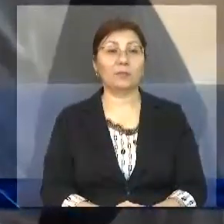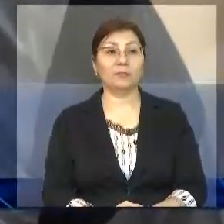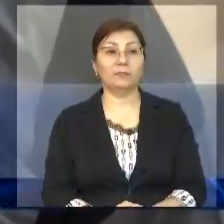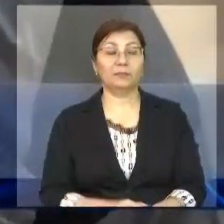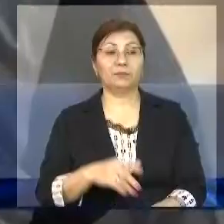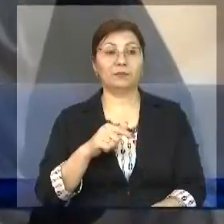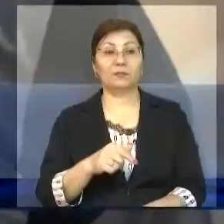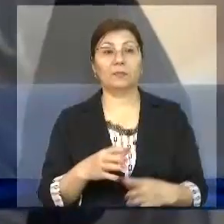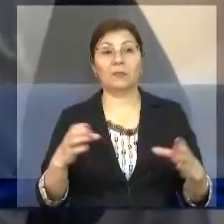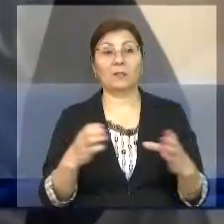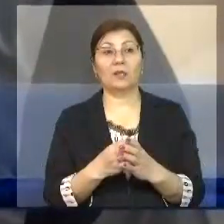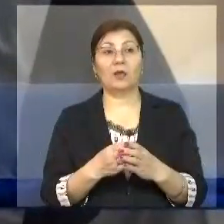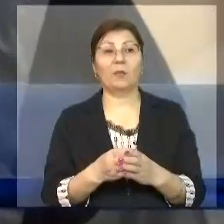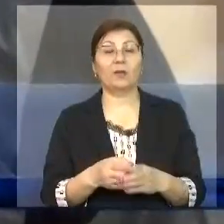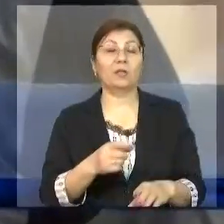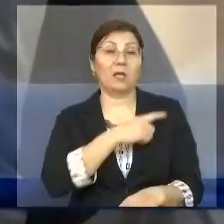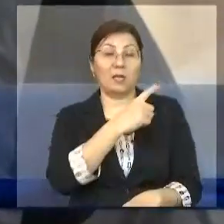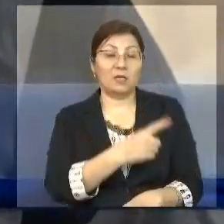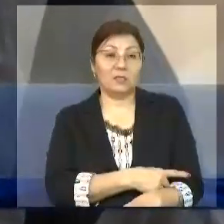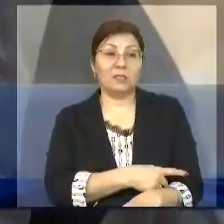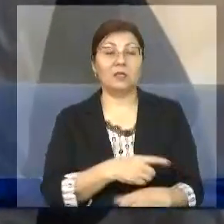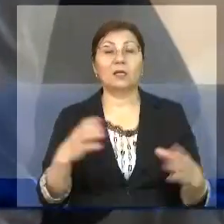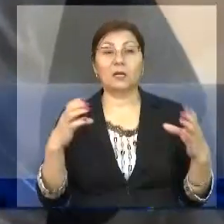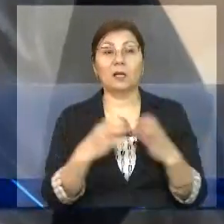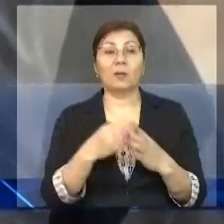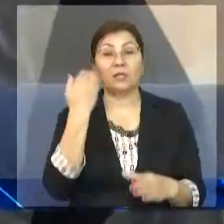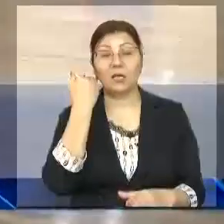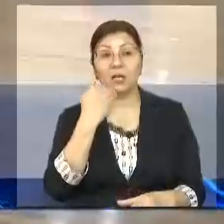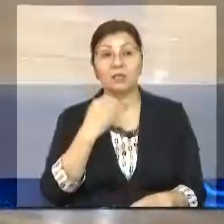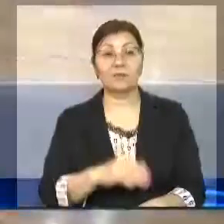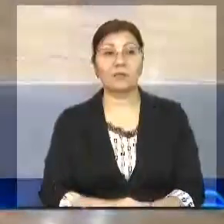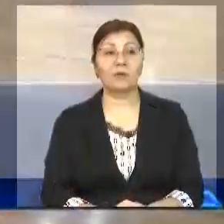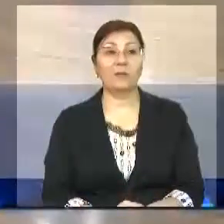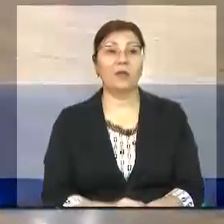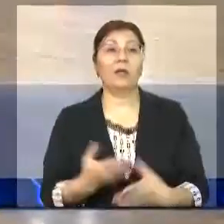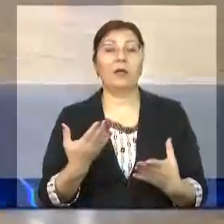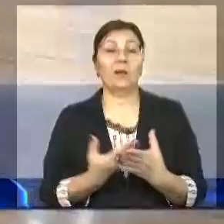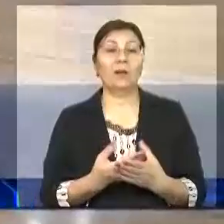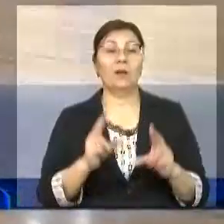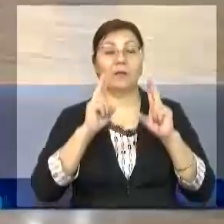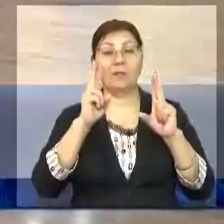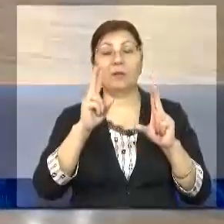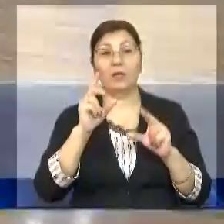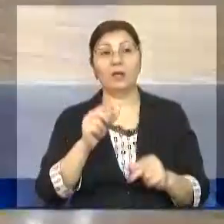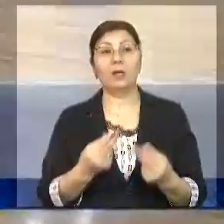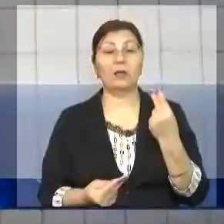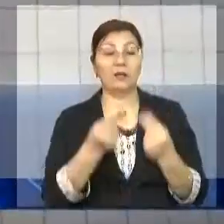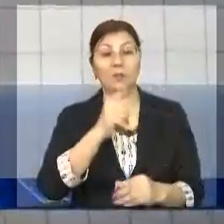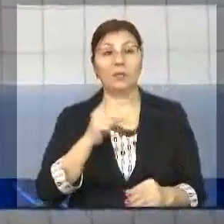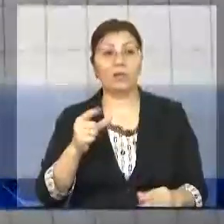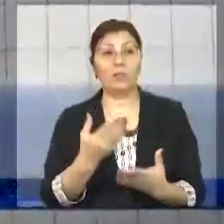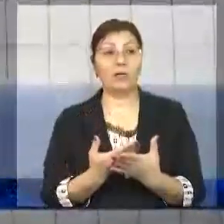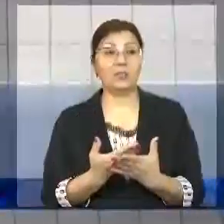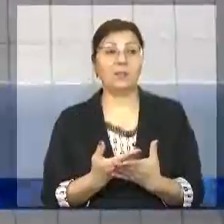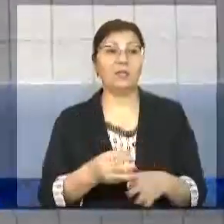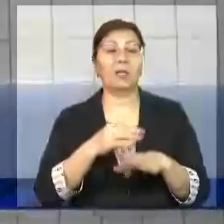поэтому здесь команды очень ровные очень сильные очень хорошее качество легионеров в этом году как уже отмечалось волейболисты Актюбе пробились финальный этап Кубка страны